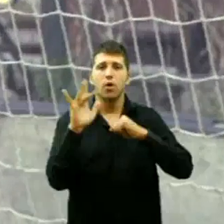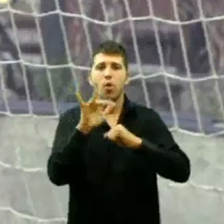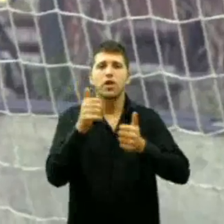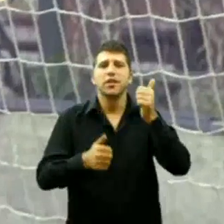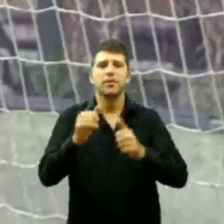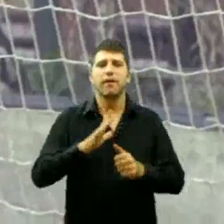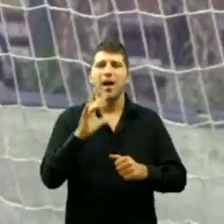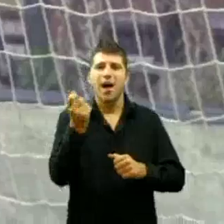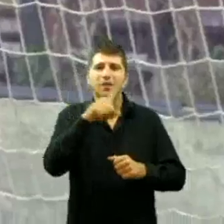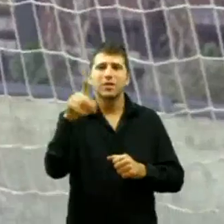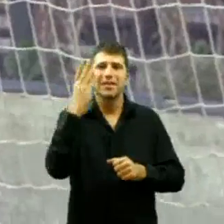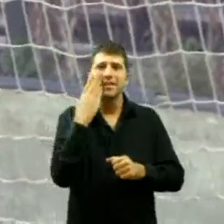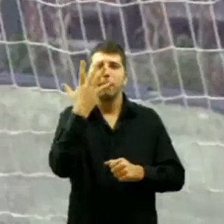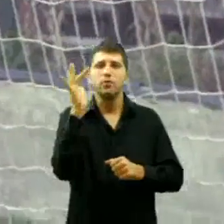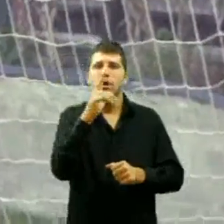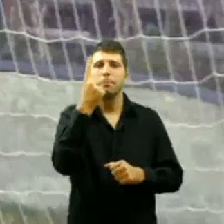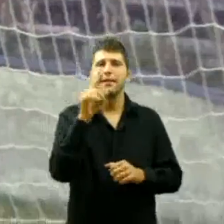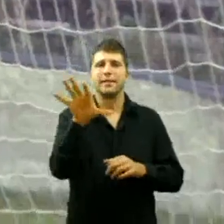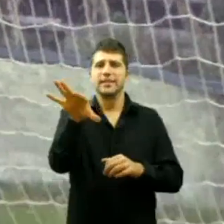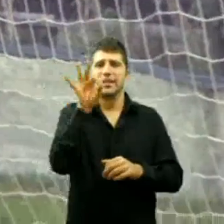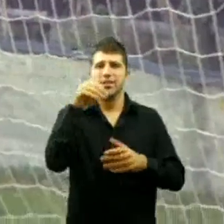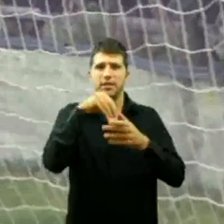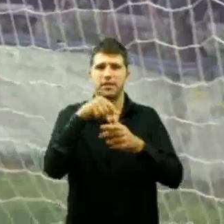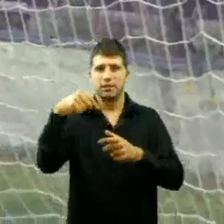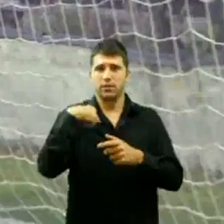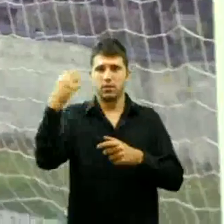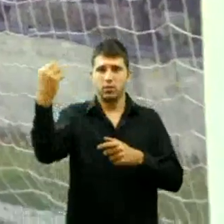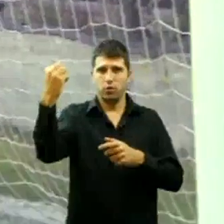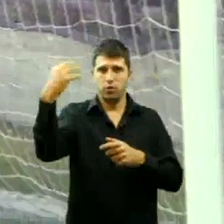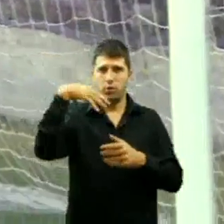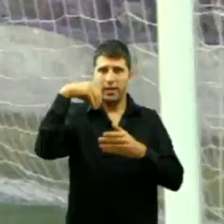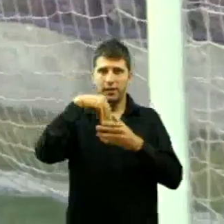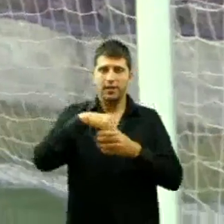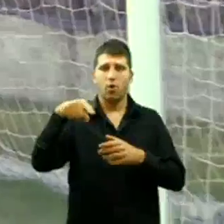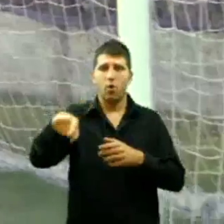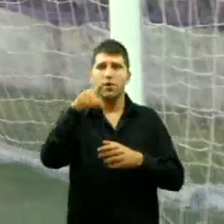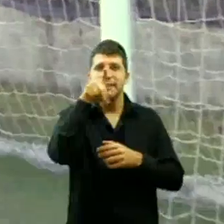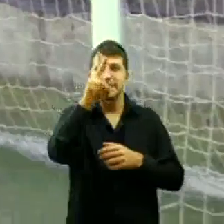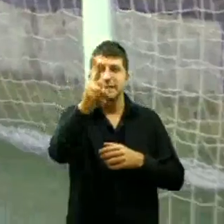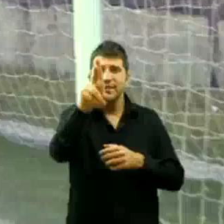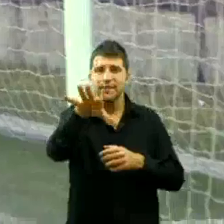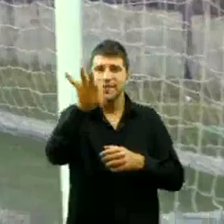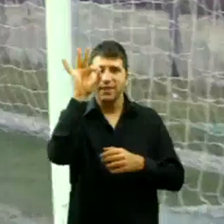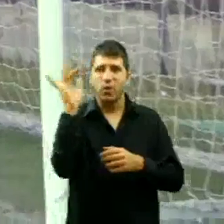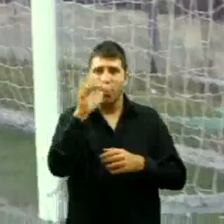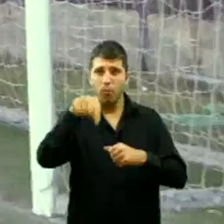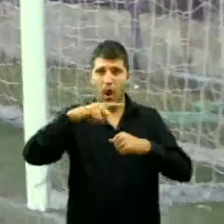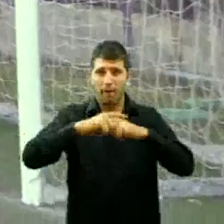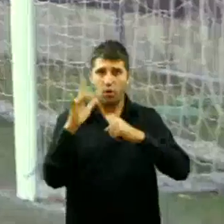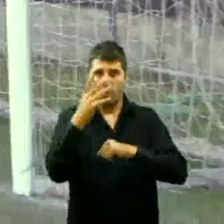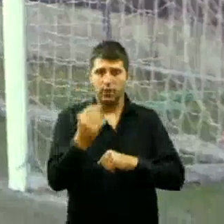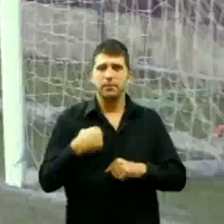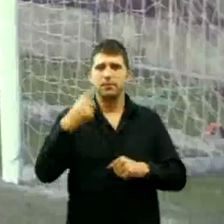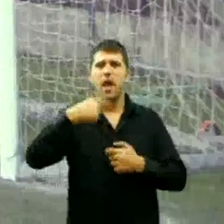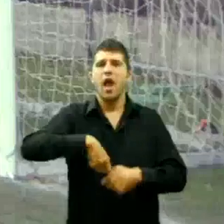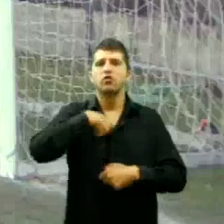sonra izleyeceğiniz 5 golden bir tanesini seçip bize gönderirseniz ve o sizin seçtiğiniz gol haftanın golü seçilirse bizden bir